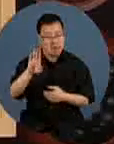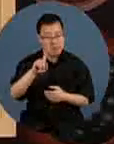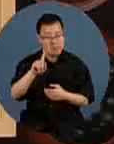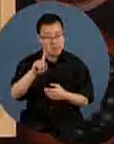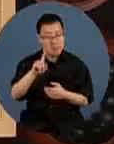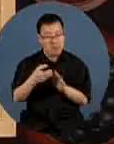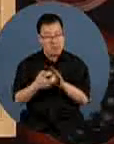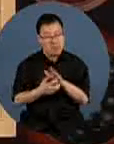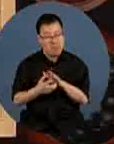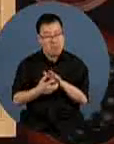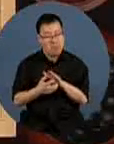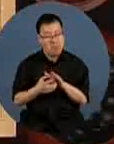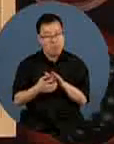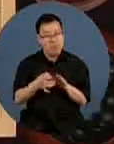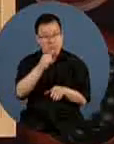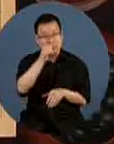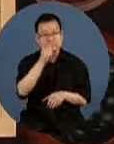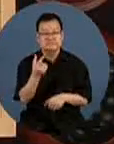있겠죠.